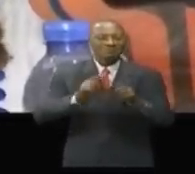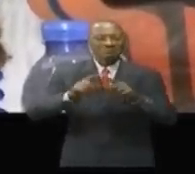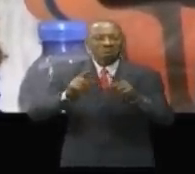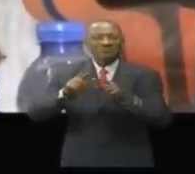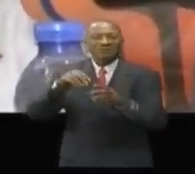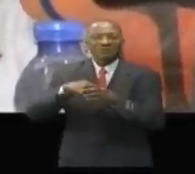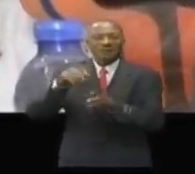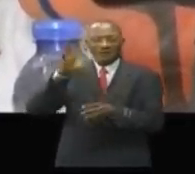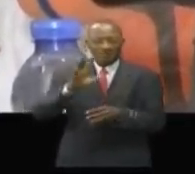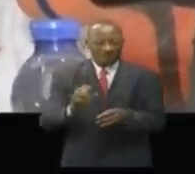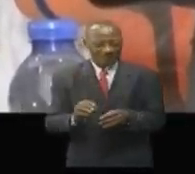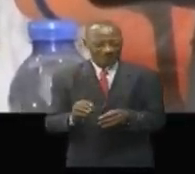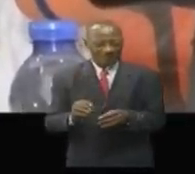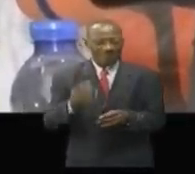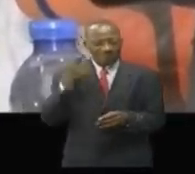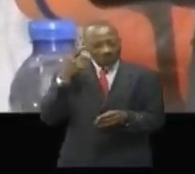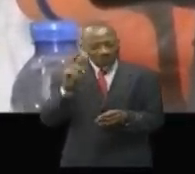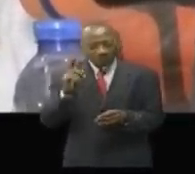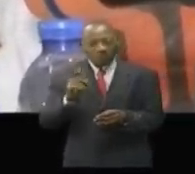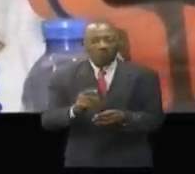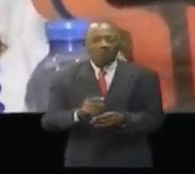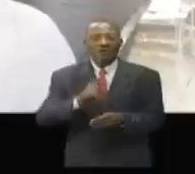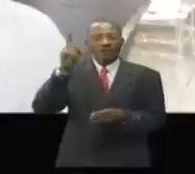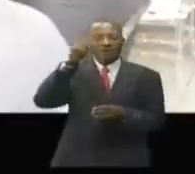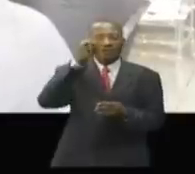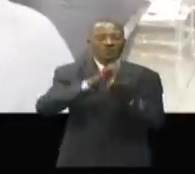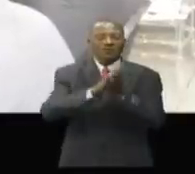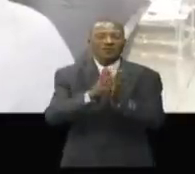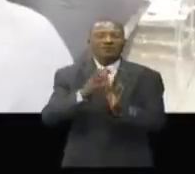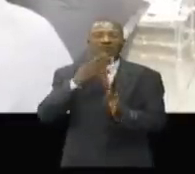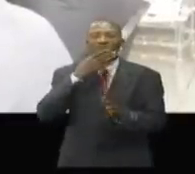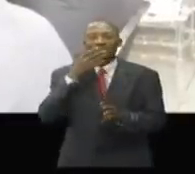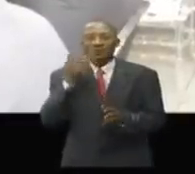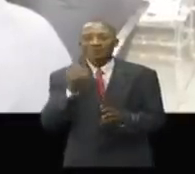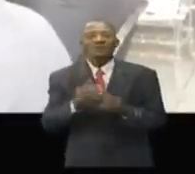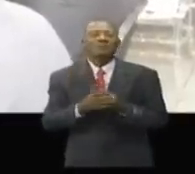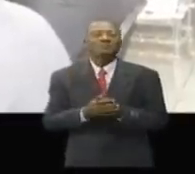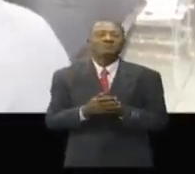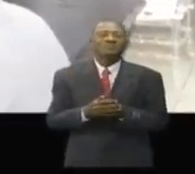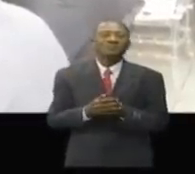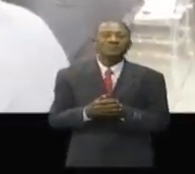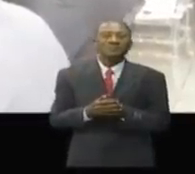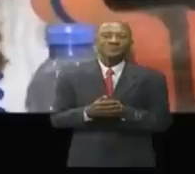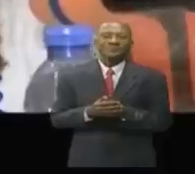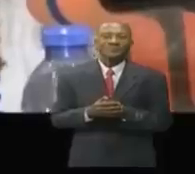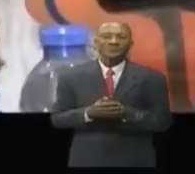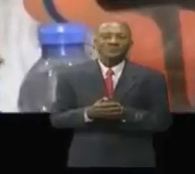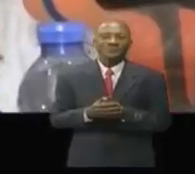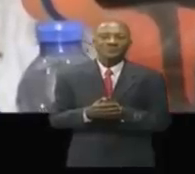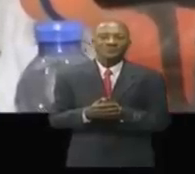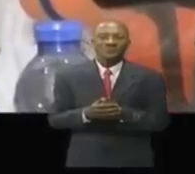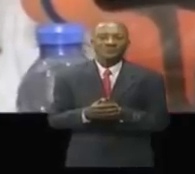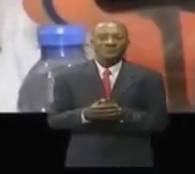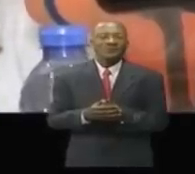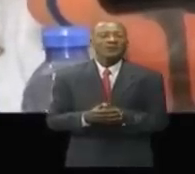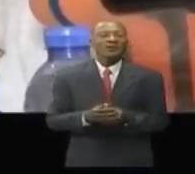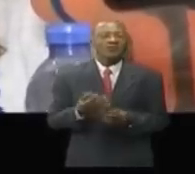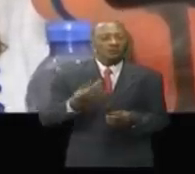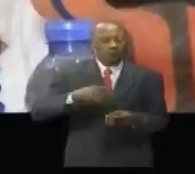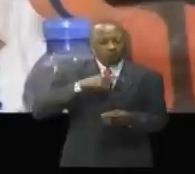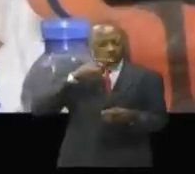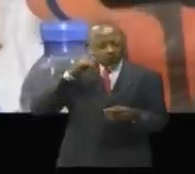monde meilleur ». Cette 4e édition aura le mérite d'ouvrir de nouvelles perspectives à l'activité